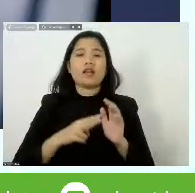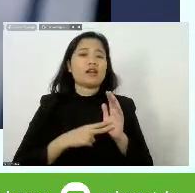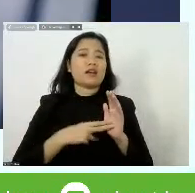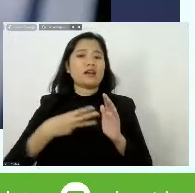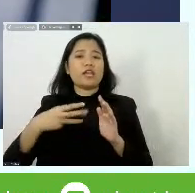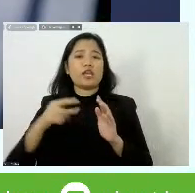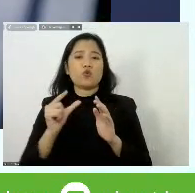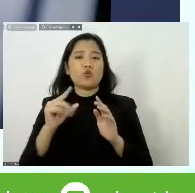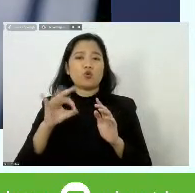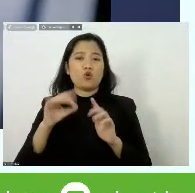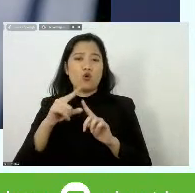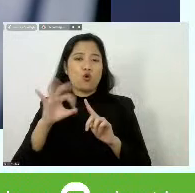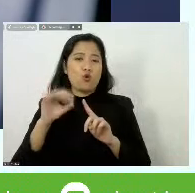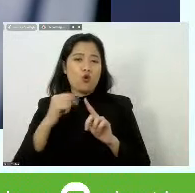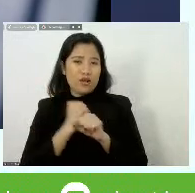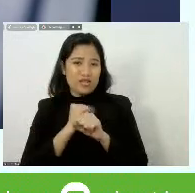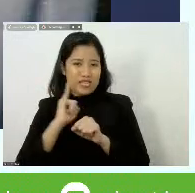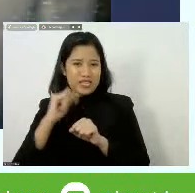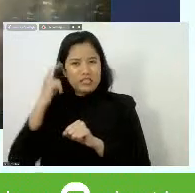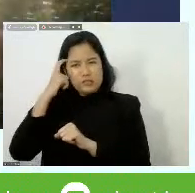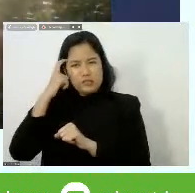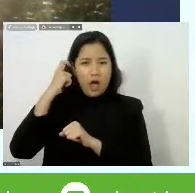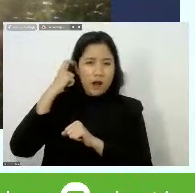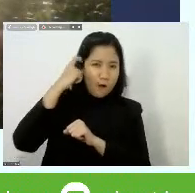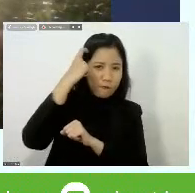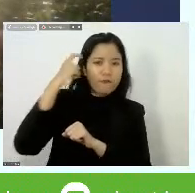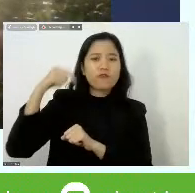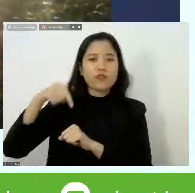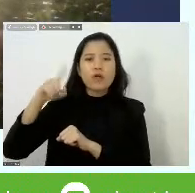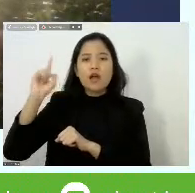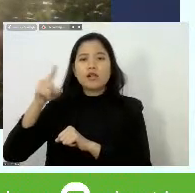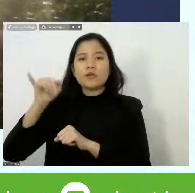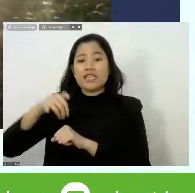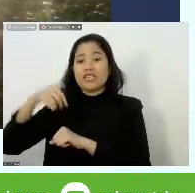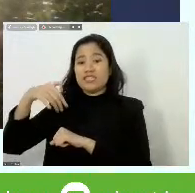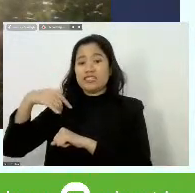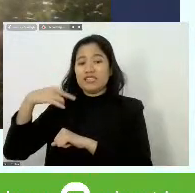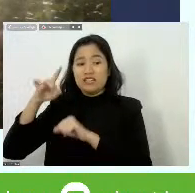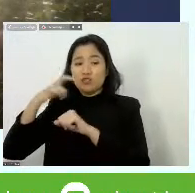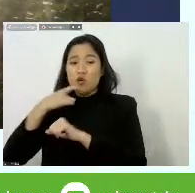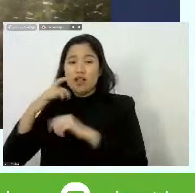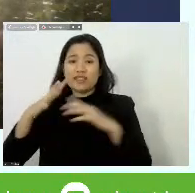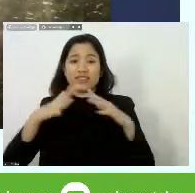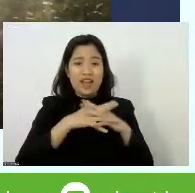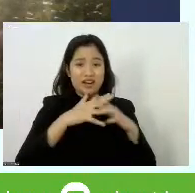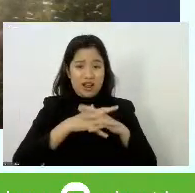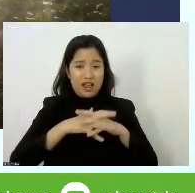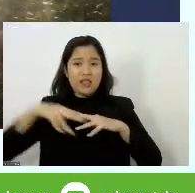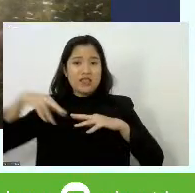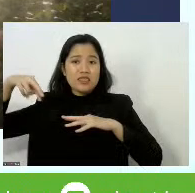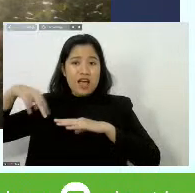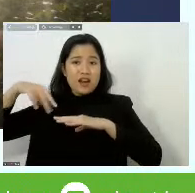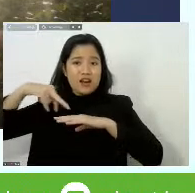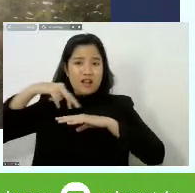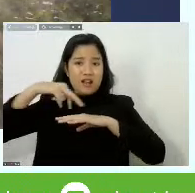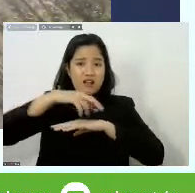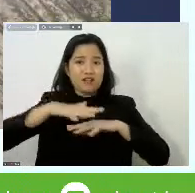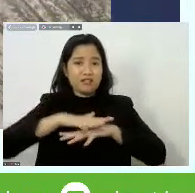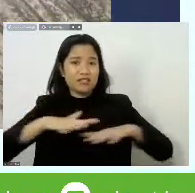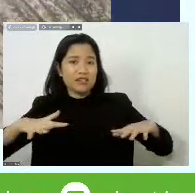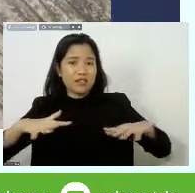menyebutkan bahwa ketika kita berkebun yang tanah menjejakkan kaki itu bisa memberikan apa ya bus